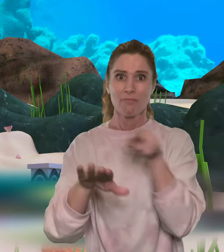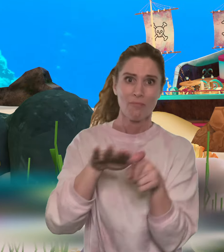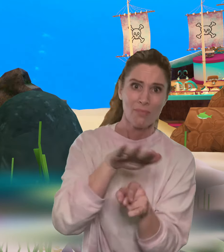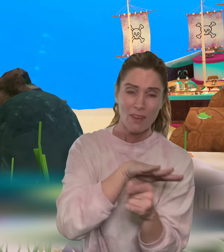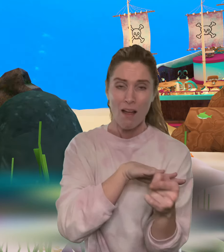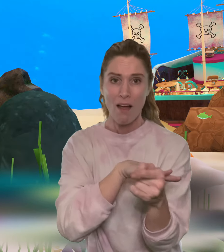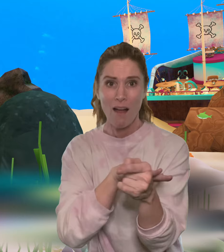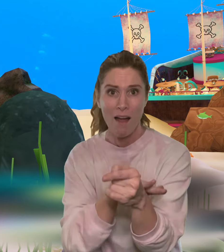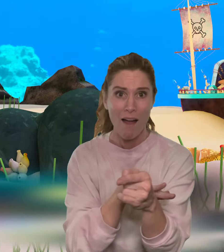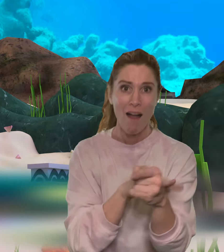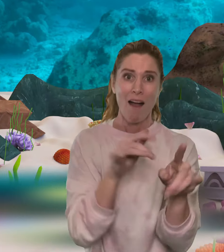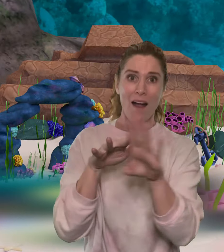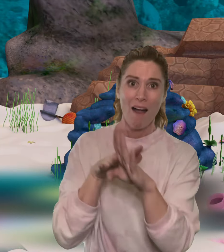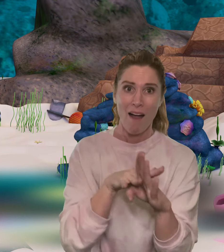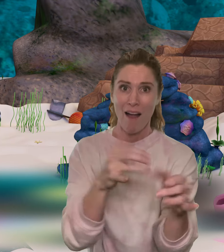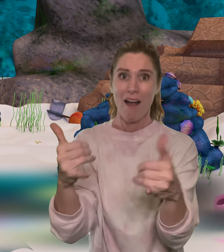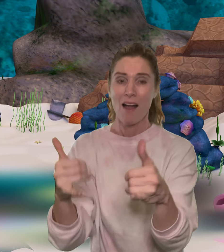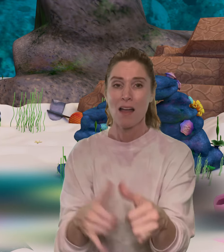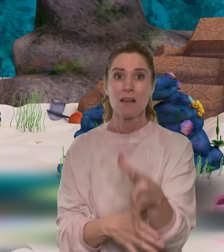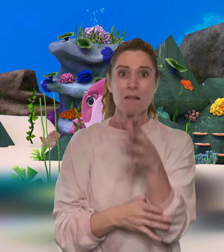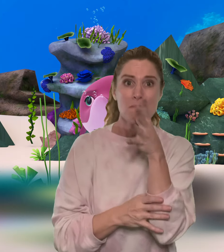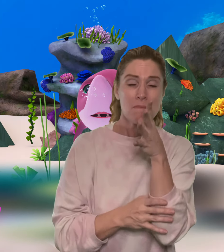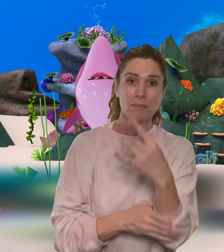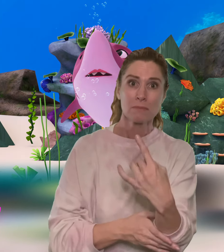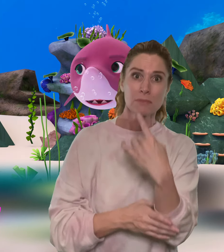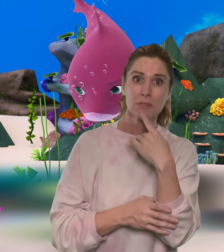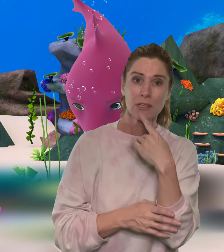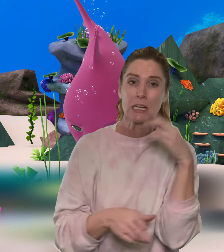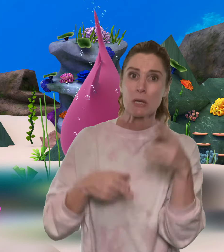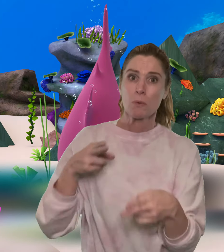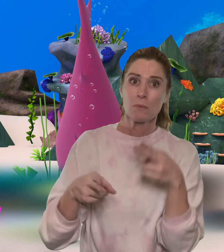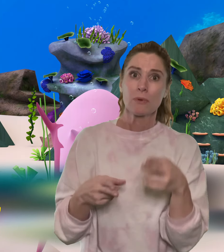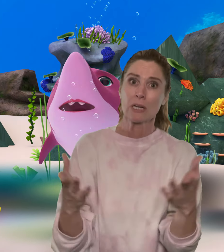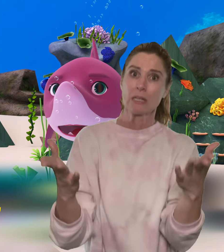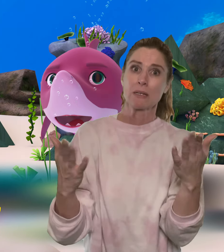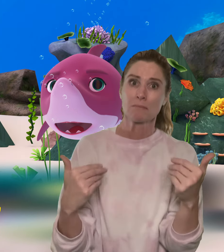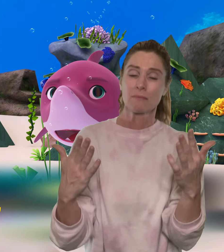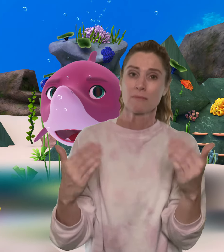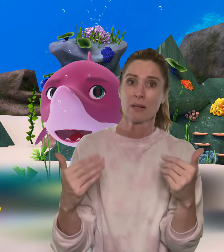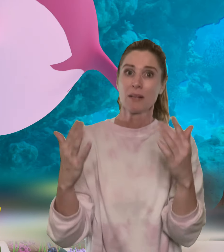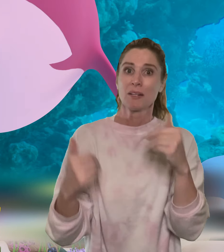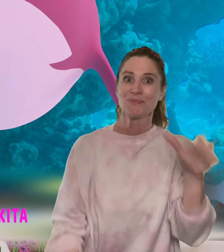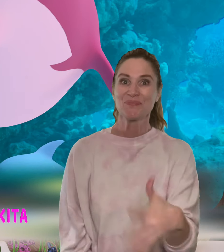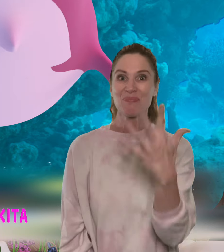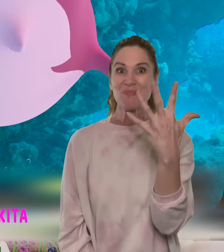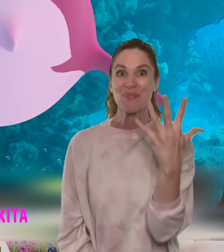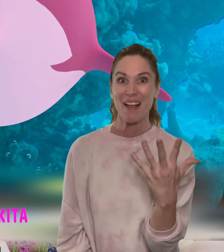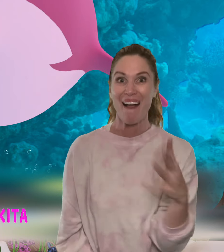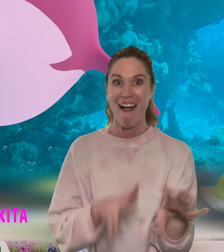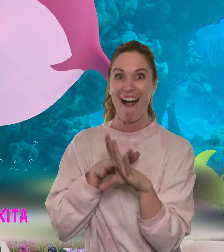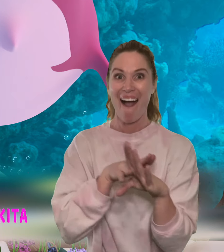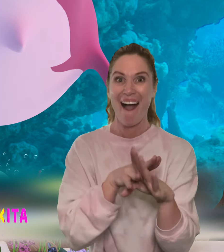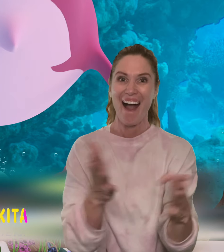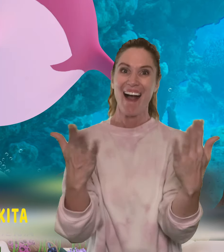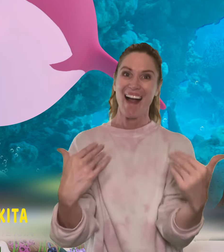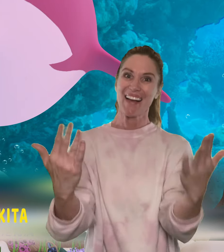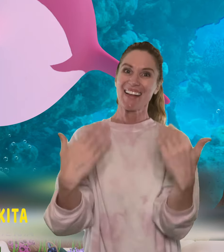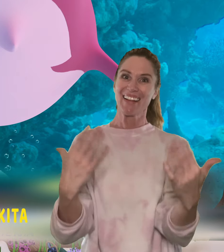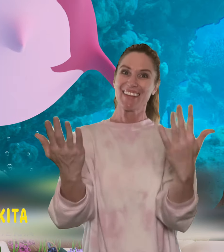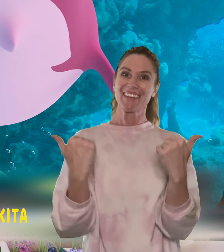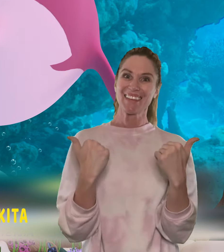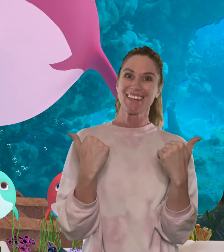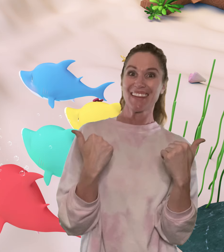泳いで泳いで遠へママが呼んだ戻って来いごとみんな戻っ